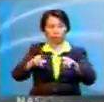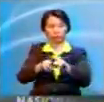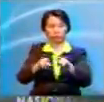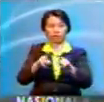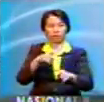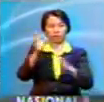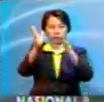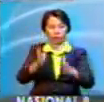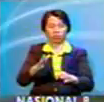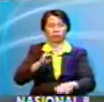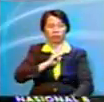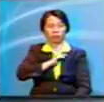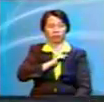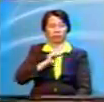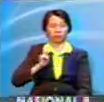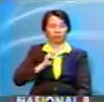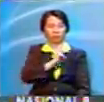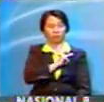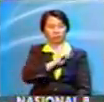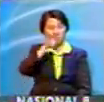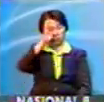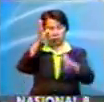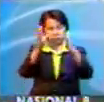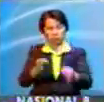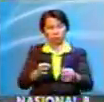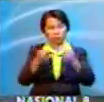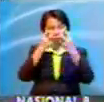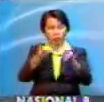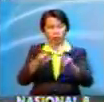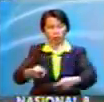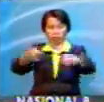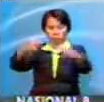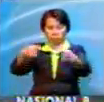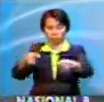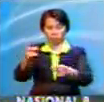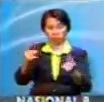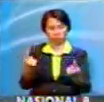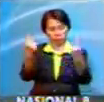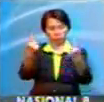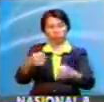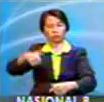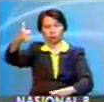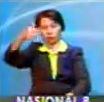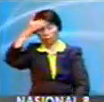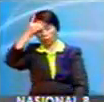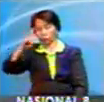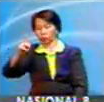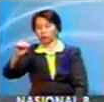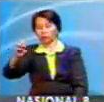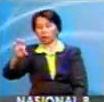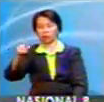sebagai seorang Menteri Kabinet. Keputusan itu sekaligus menyaksikan pertandingan dua penjuru itu dimenangi Datuk Karim yang